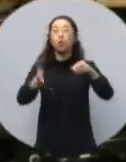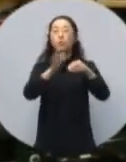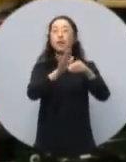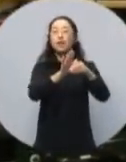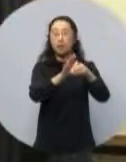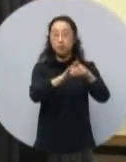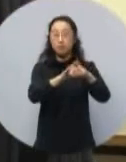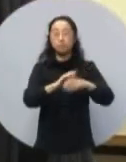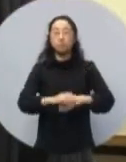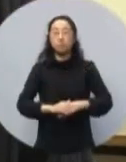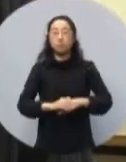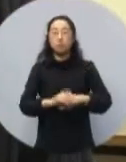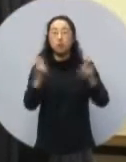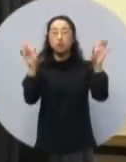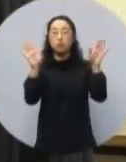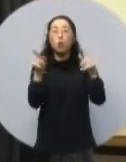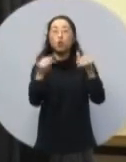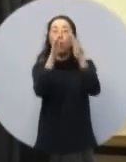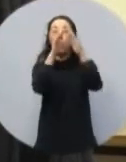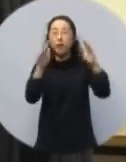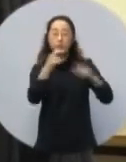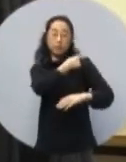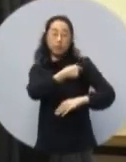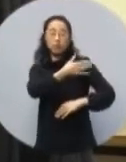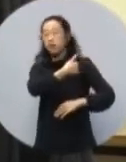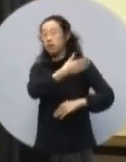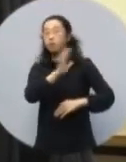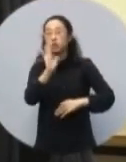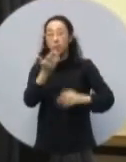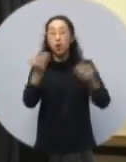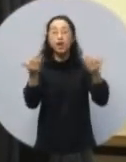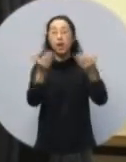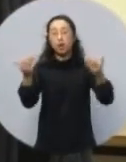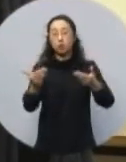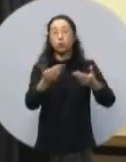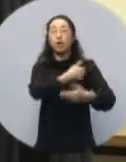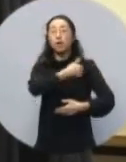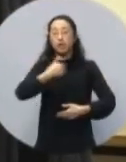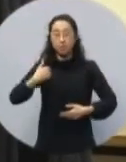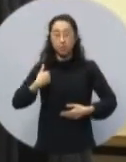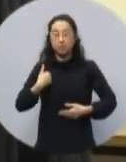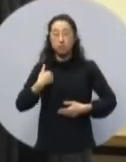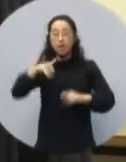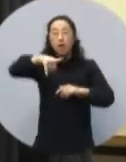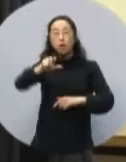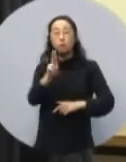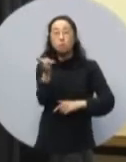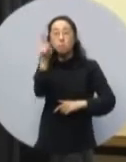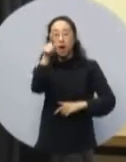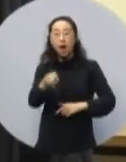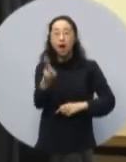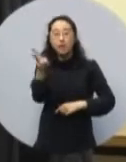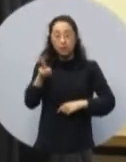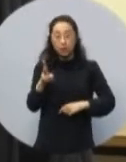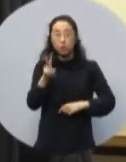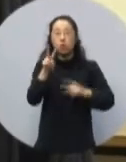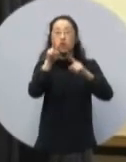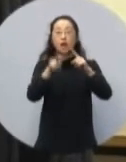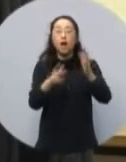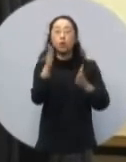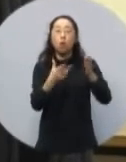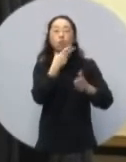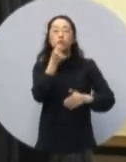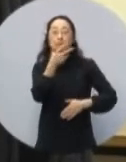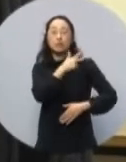ます。小の会では資格がなくても働くことができます。ヘルパー2級や介護福祉士など